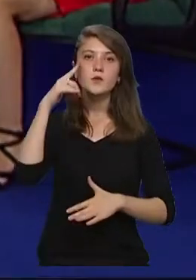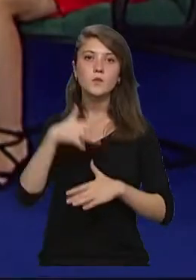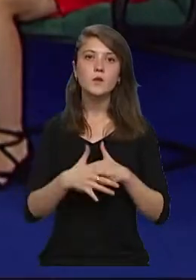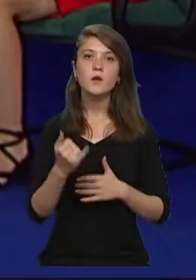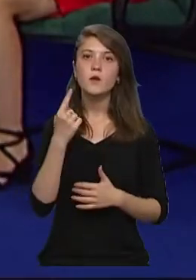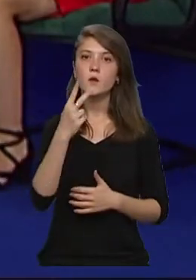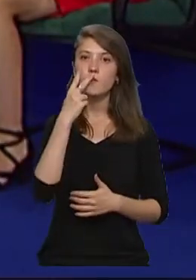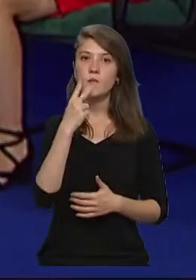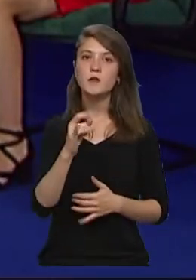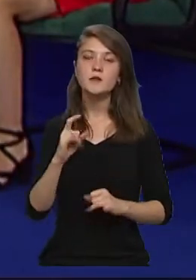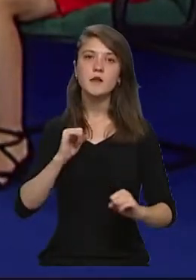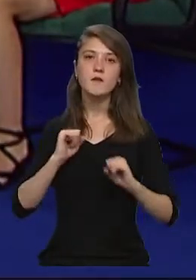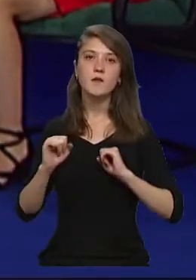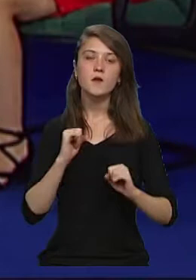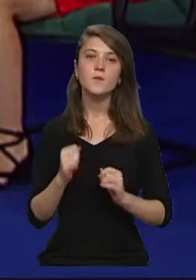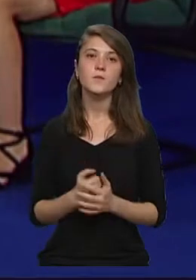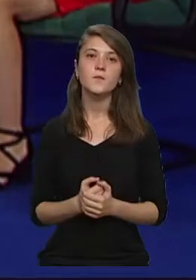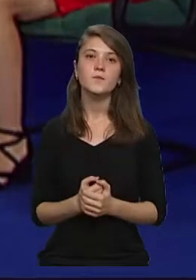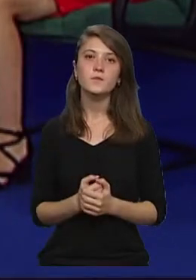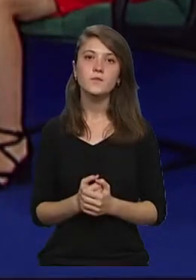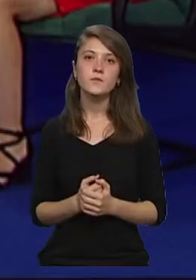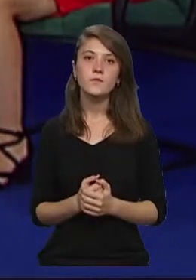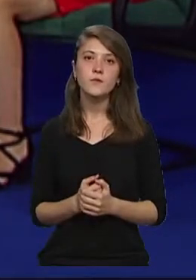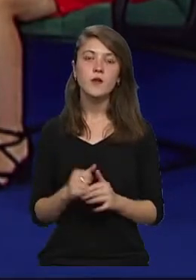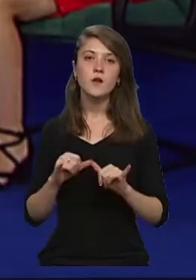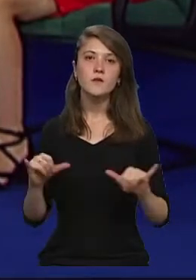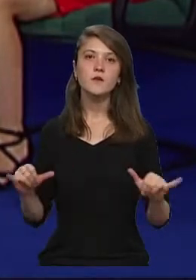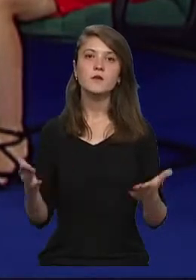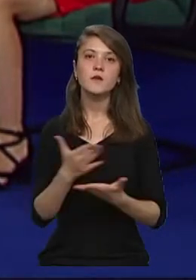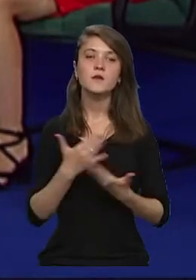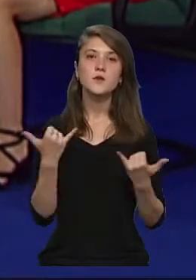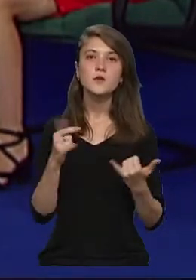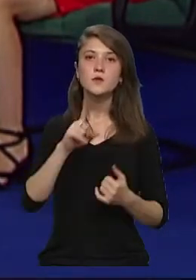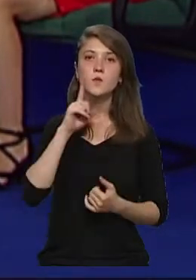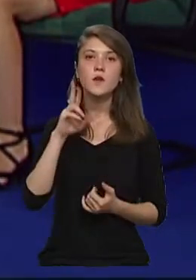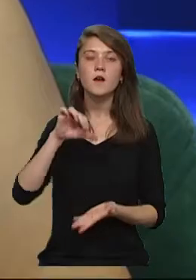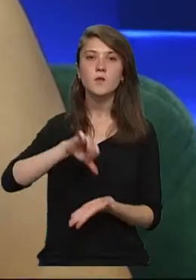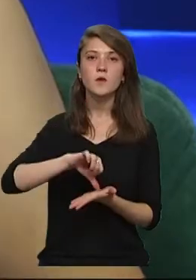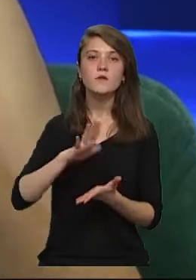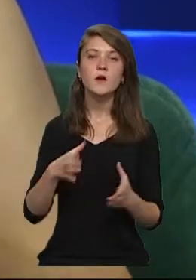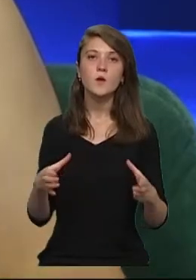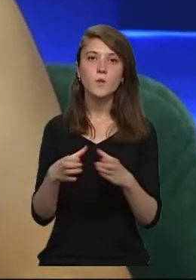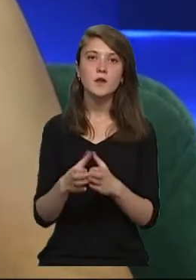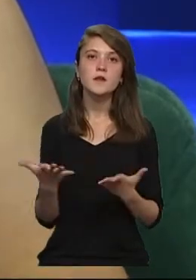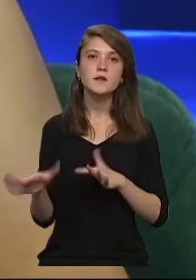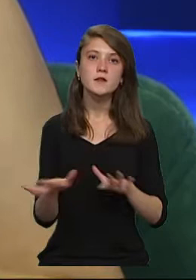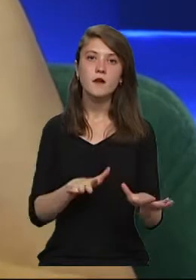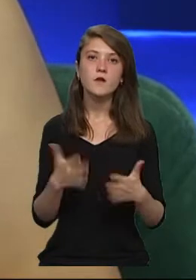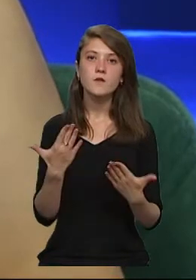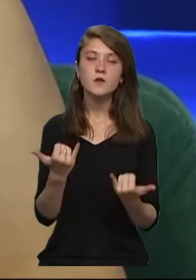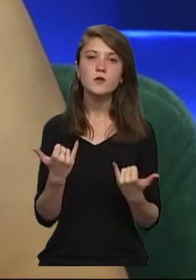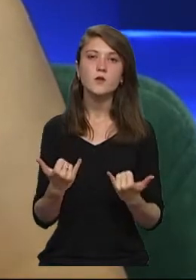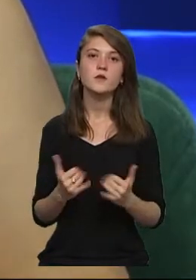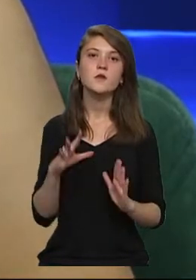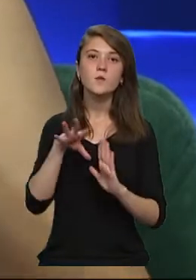одне бачення з керівником розвитку сьогодні нашої молоді, яка присутня в громаді, і ті заходи, які вони